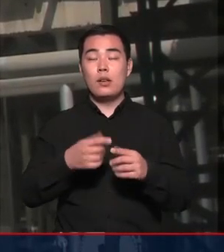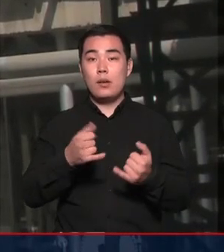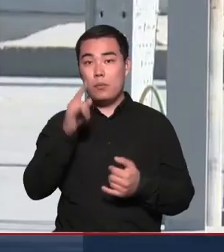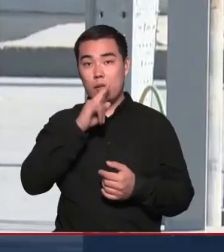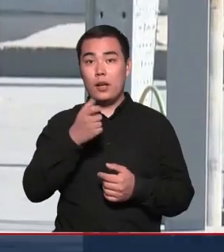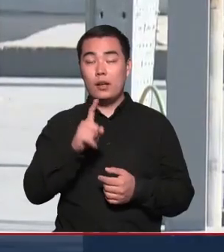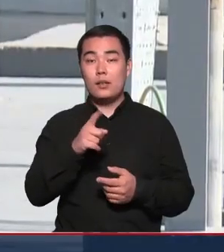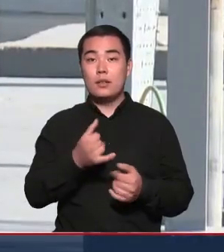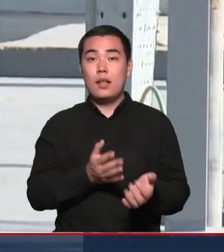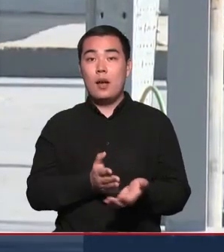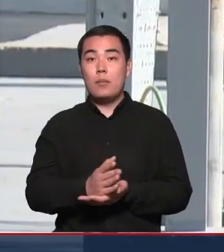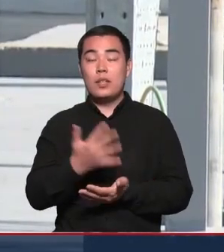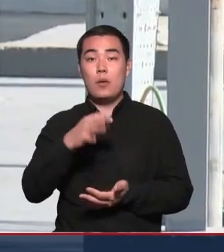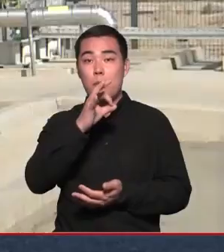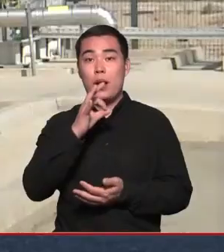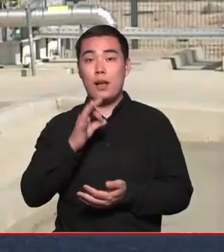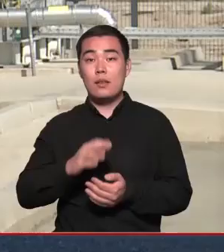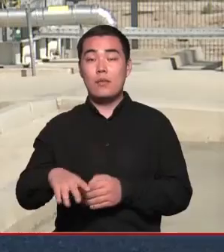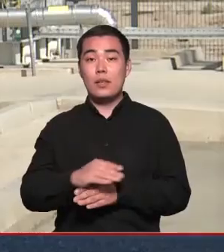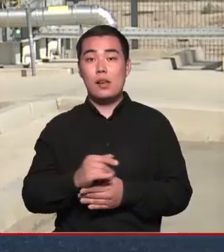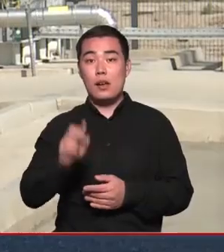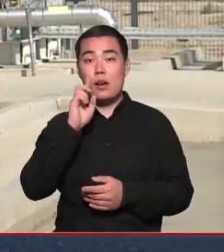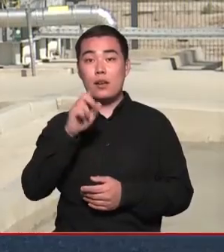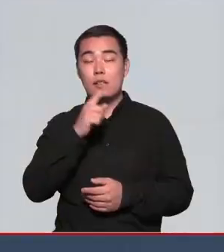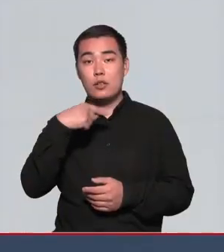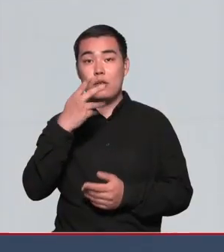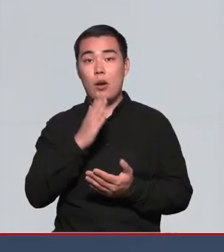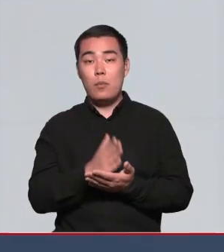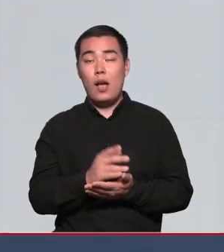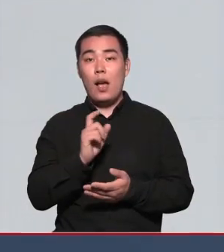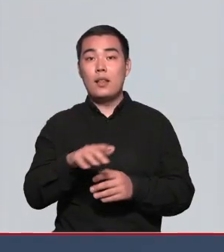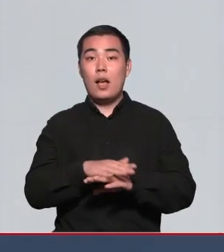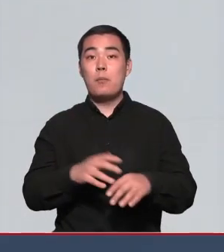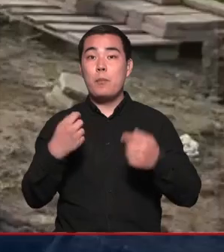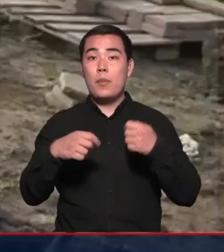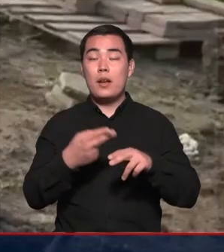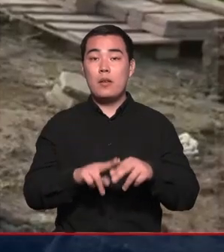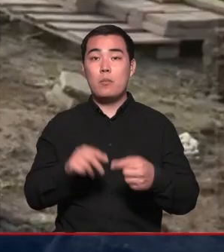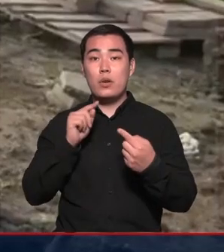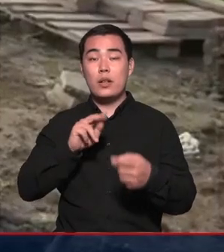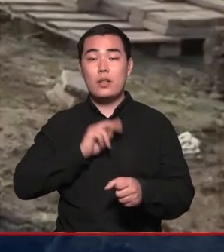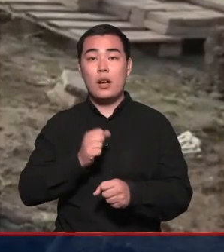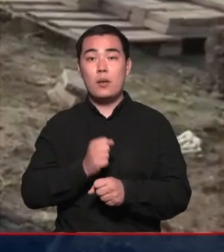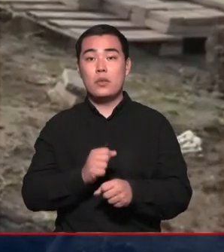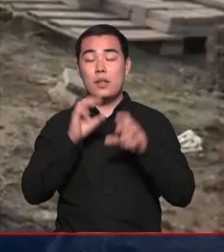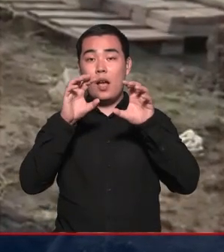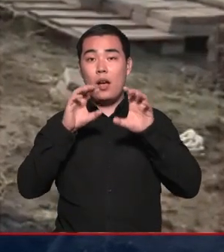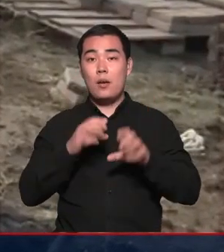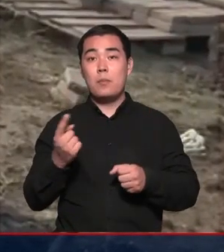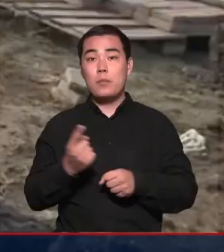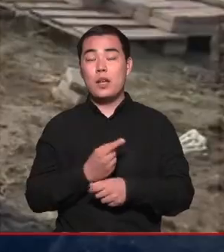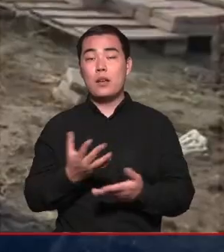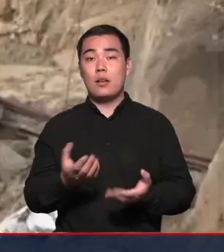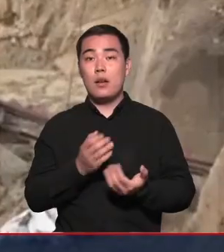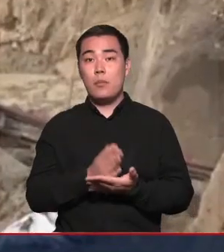мұнайгаз кен орындарының 50%-дан көбі мемлекет меншігінде болады. Адам саудасына қарсы іс-қимыл туралы заңда алғаш мақұлданып